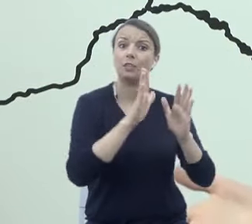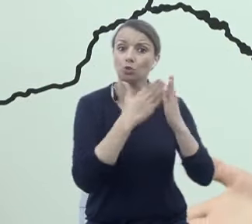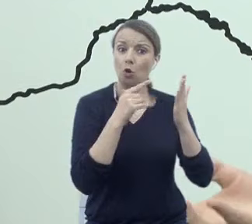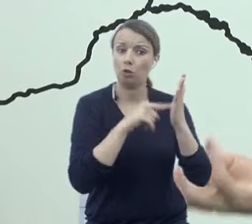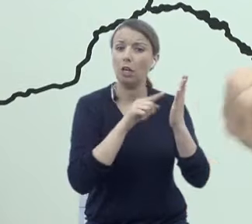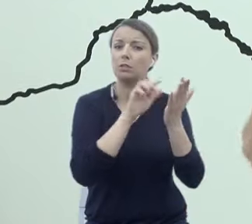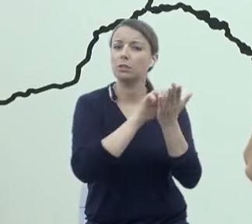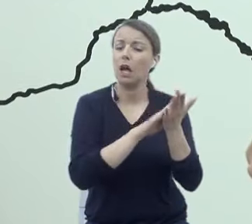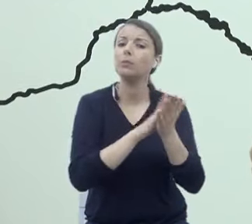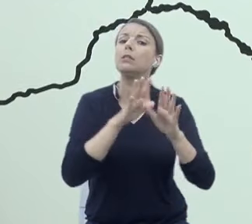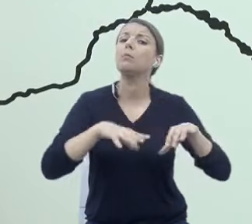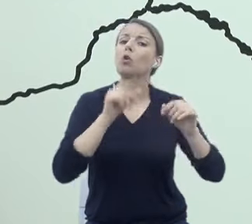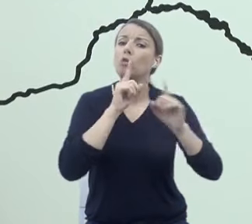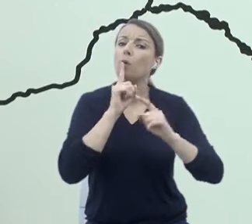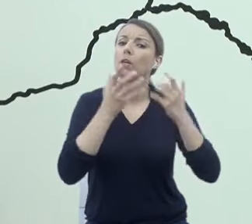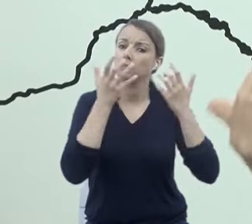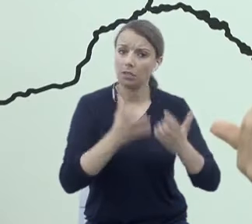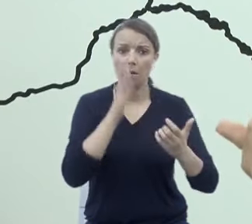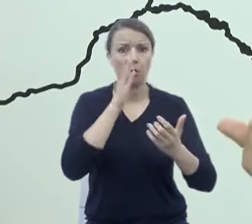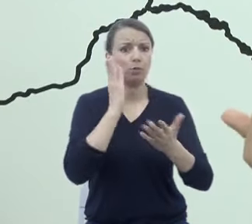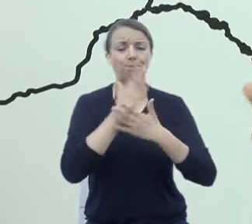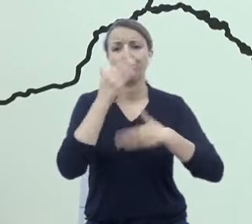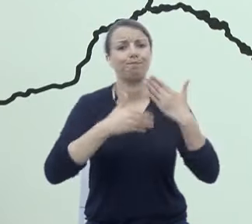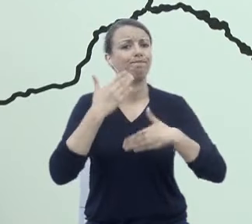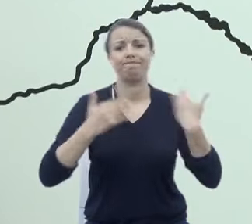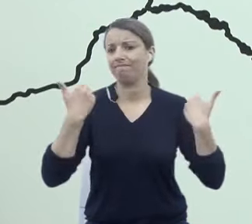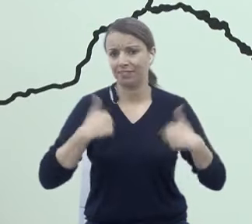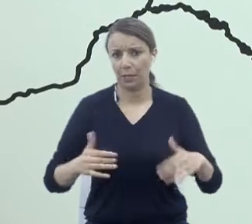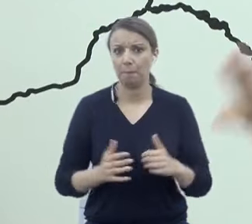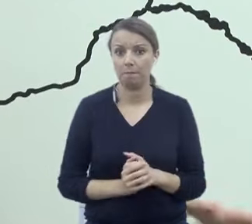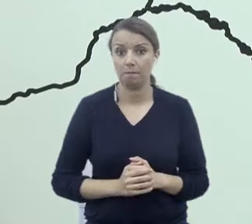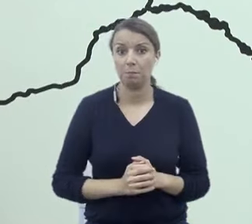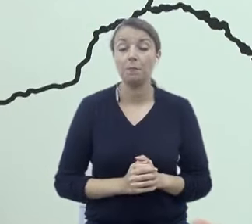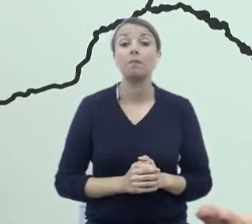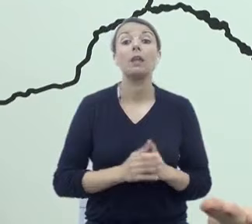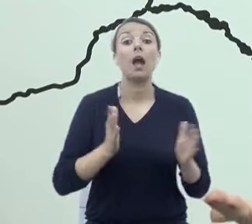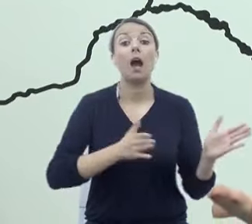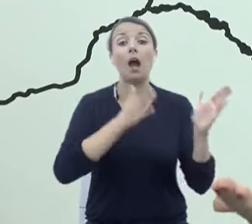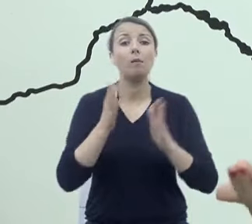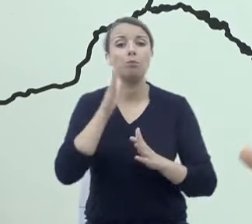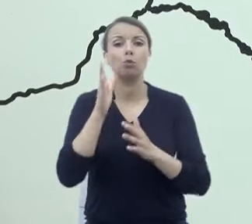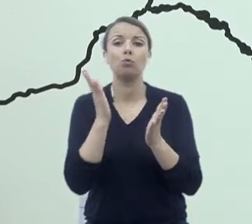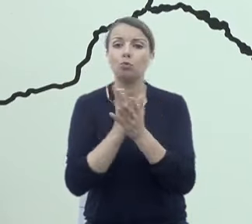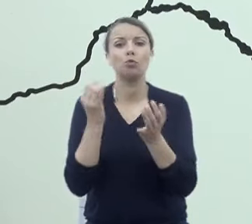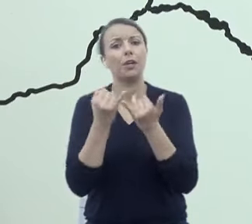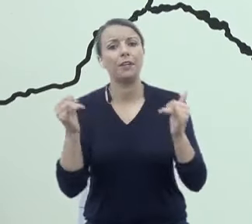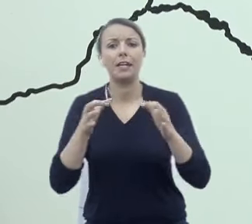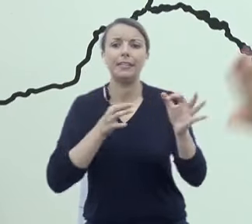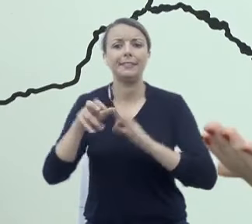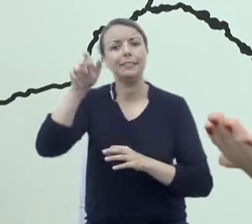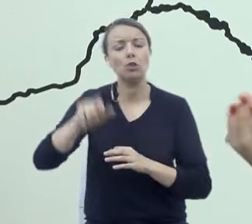bardziej chętni do rozmowy z nim, potem mniej. Natomiast chwilę później pojawiają się drudzy historycy, tak, pojawia się